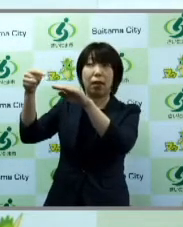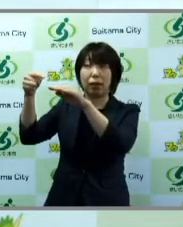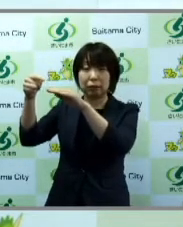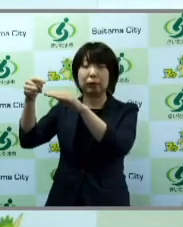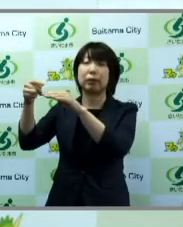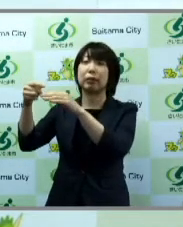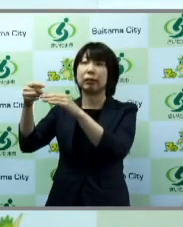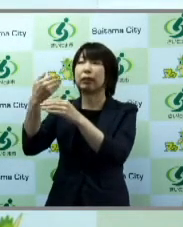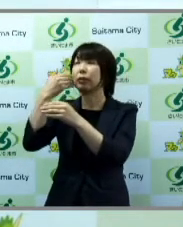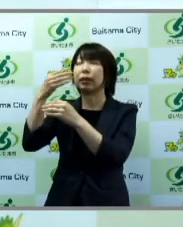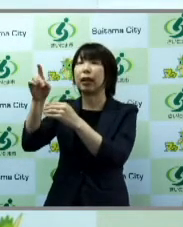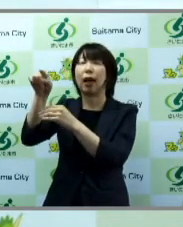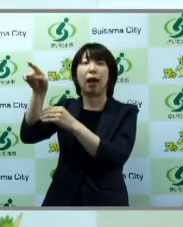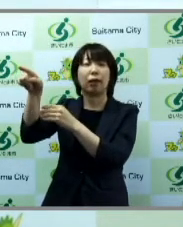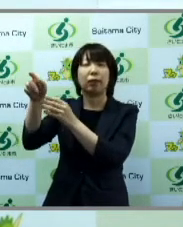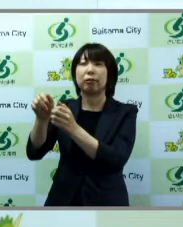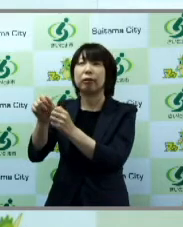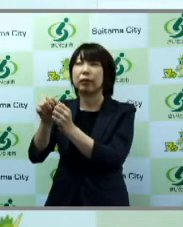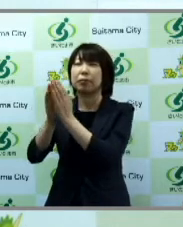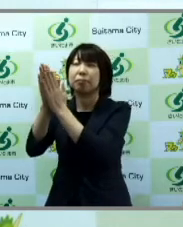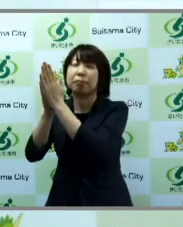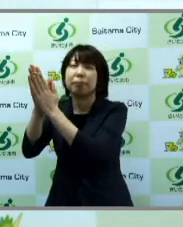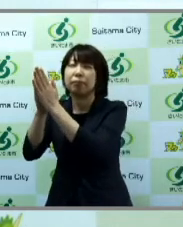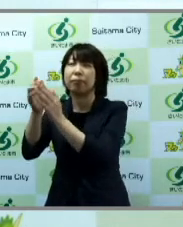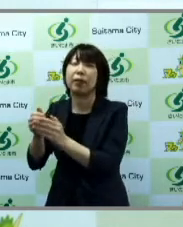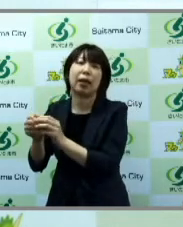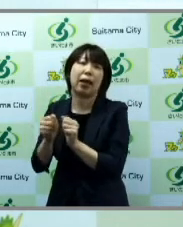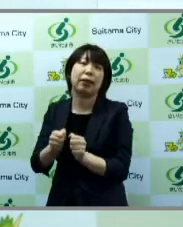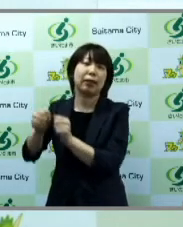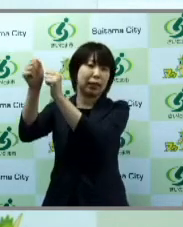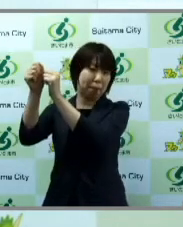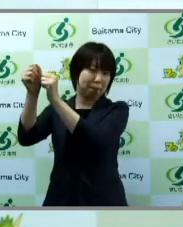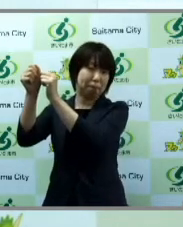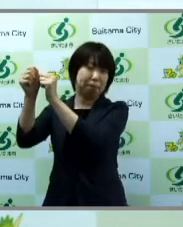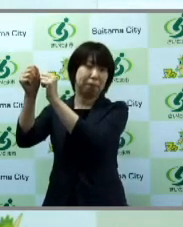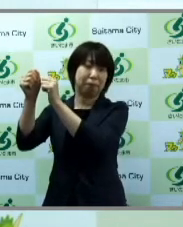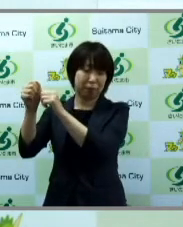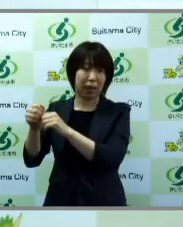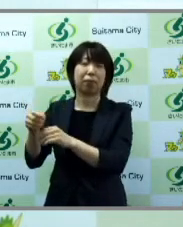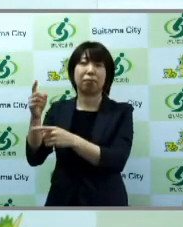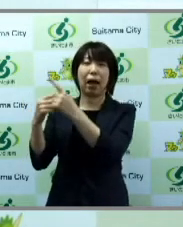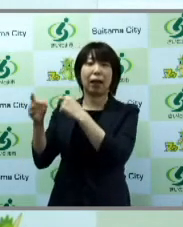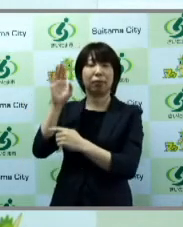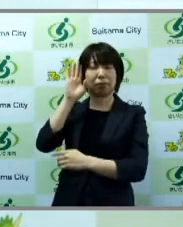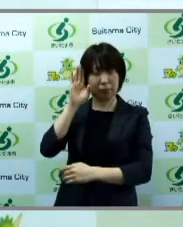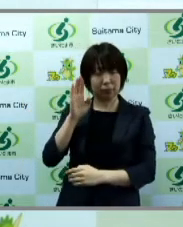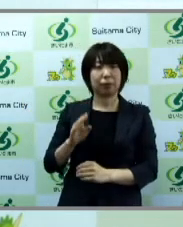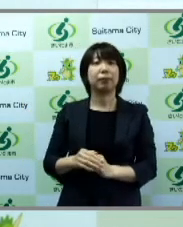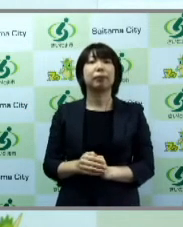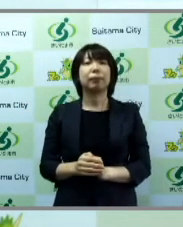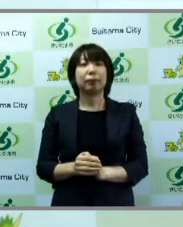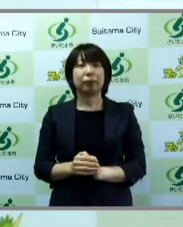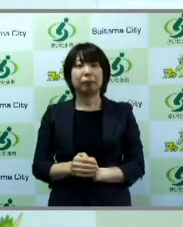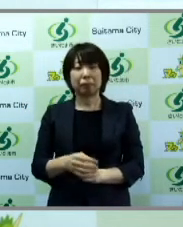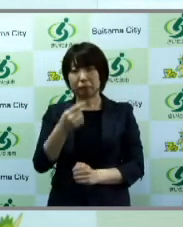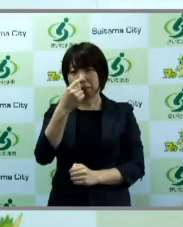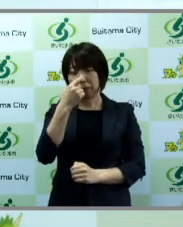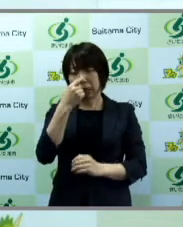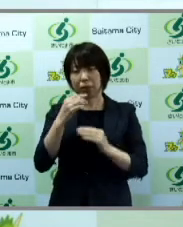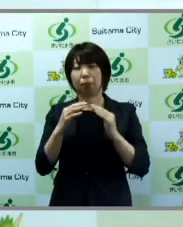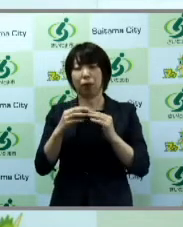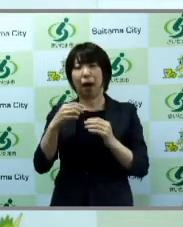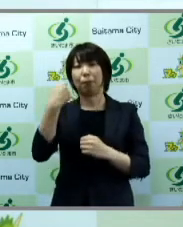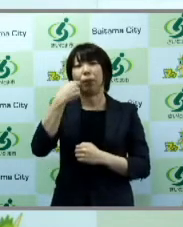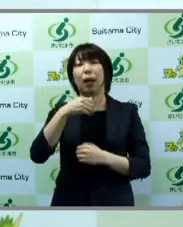したということを聞いたんですけども、 今の、まあ、私の住んでいるところも南区